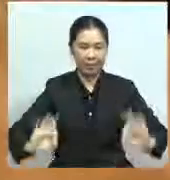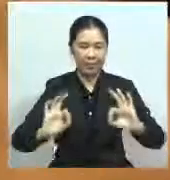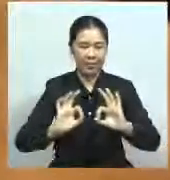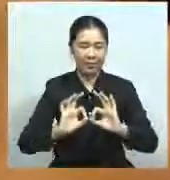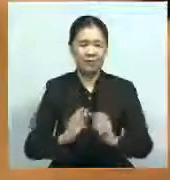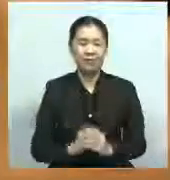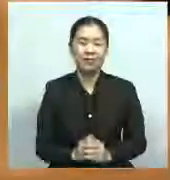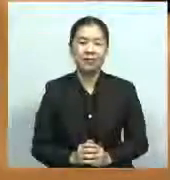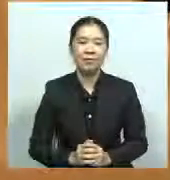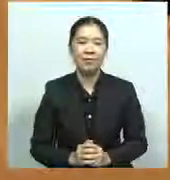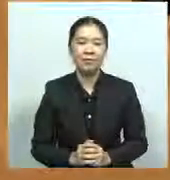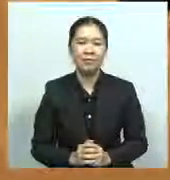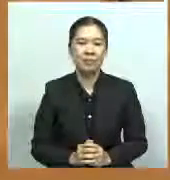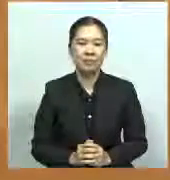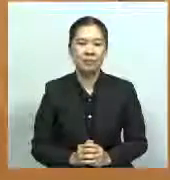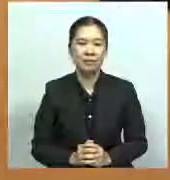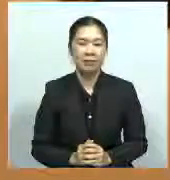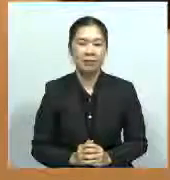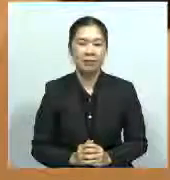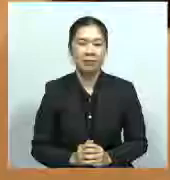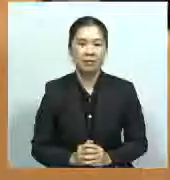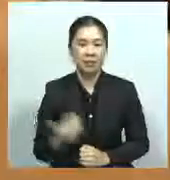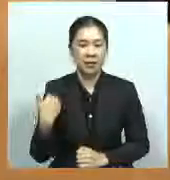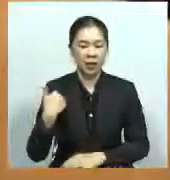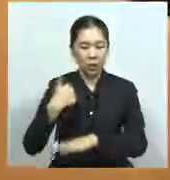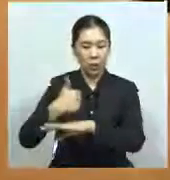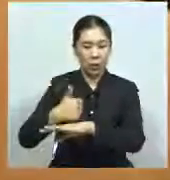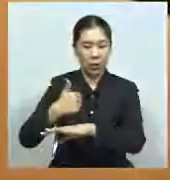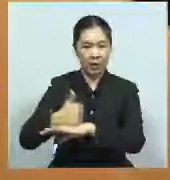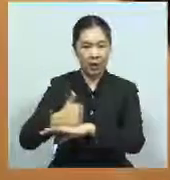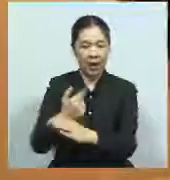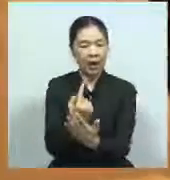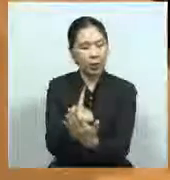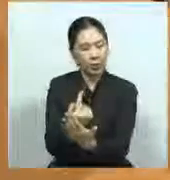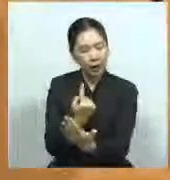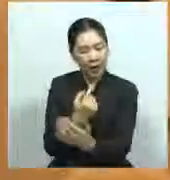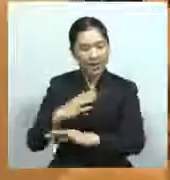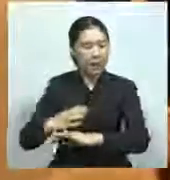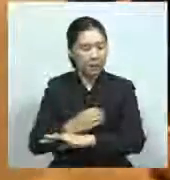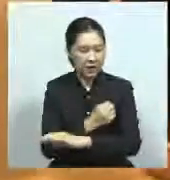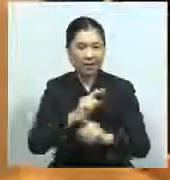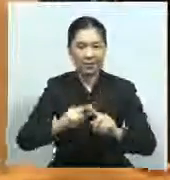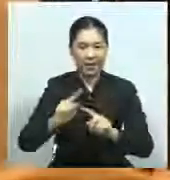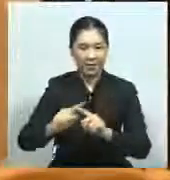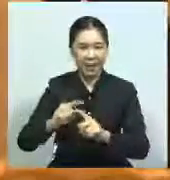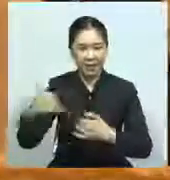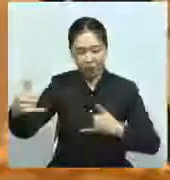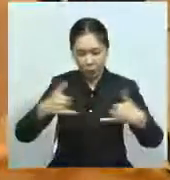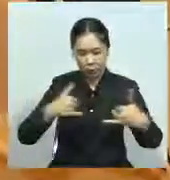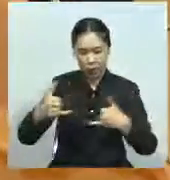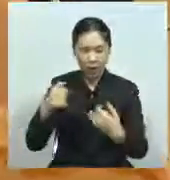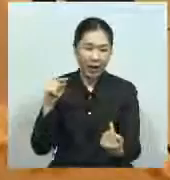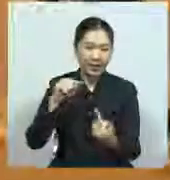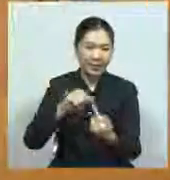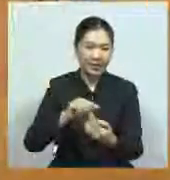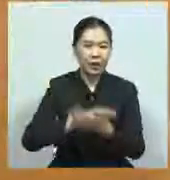วกันค่ะคุณผู้ชมก็จะเห็นนะคะว่ามีหัวหน้าพรรคการเมืองตัวแทนพรรคการเมืองที่เดินทางมาถึงแล้วแล้วก็